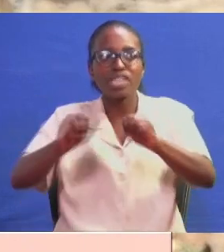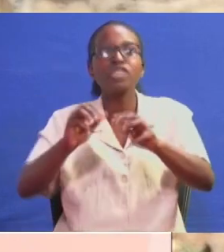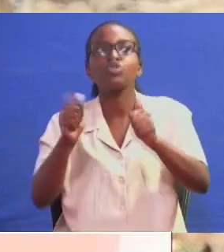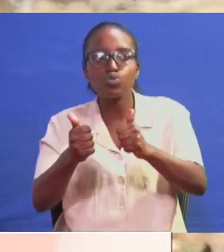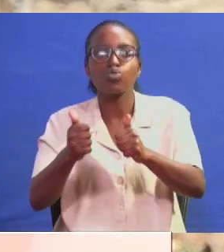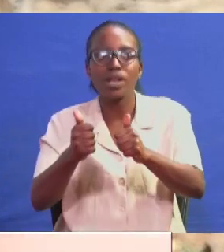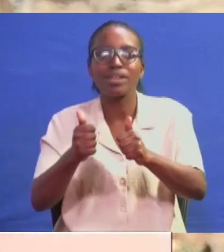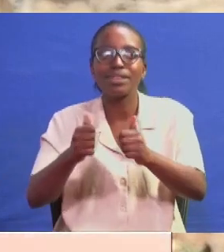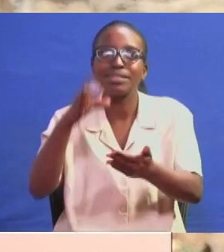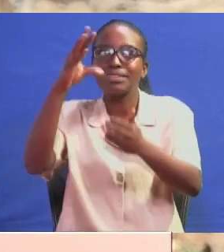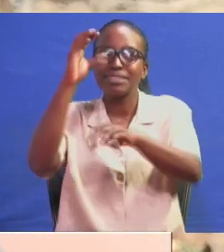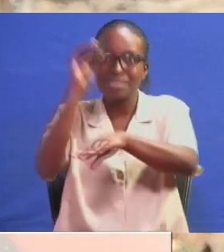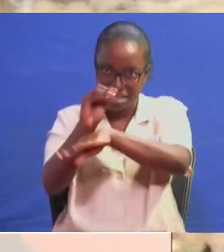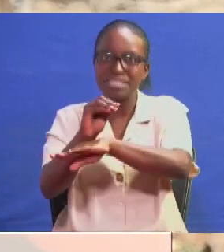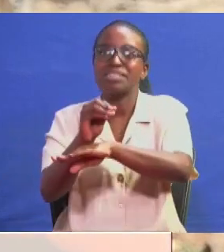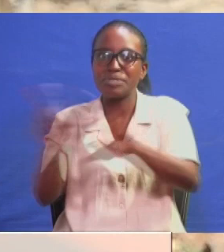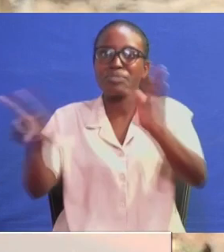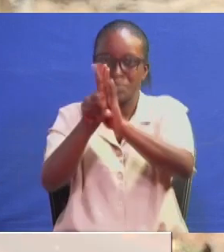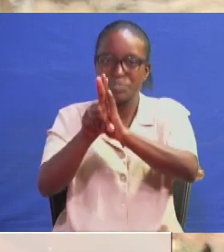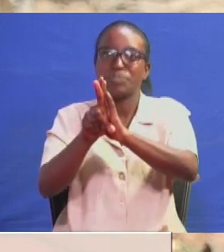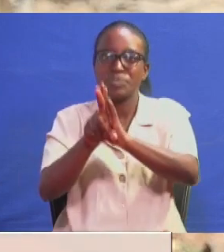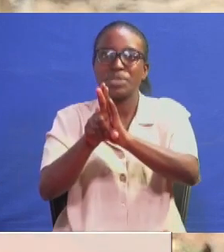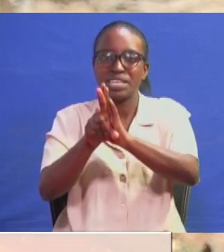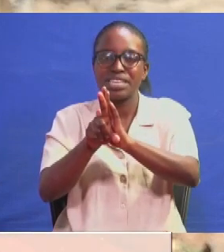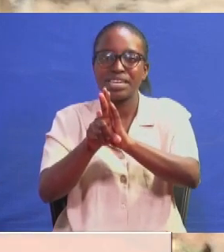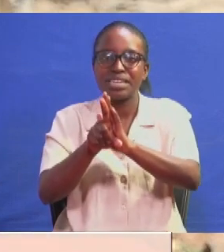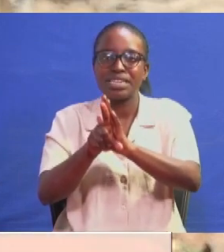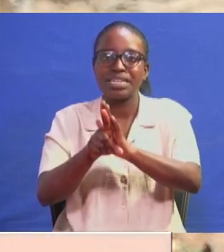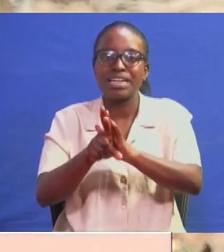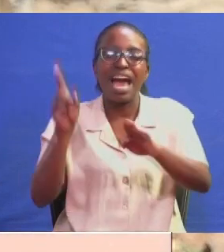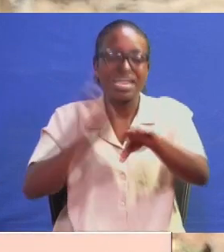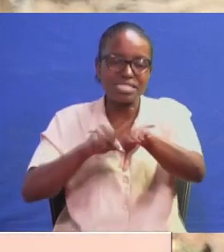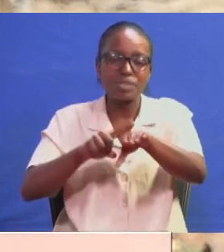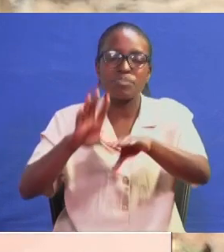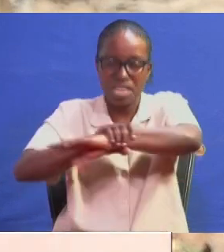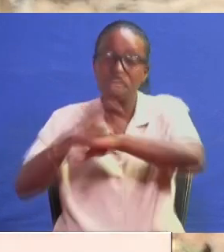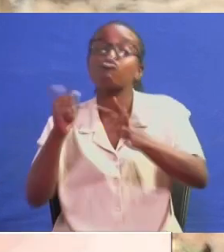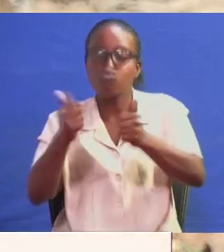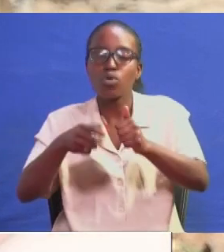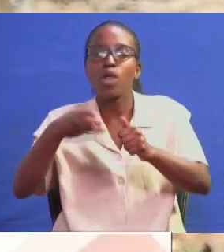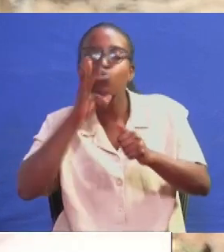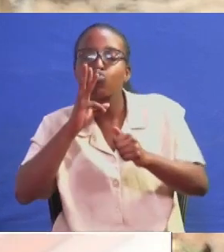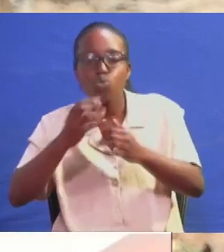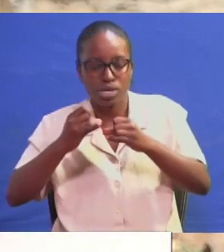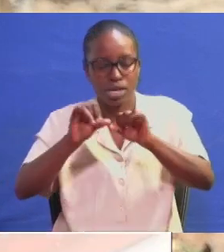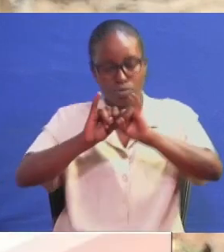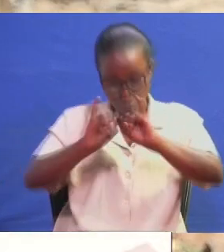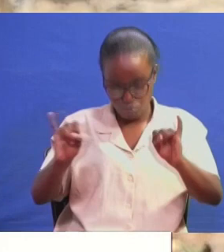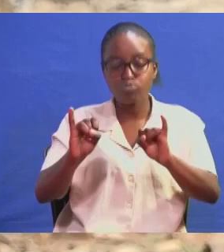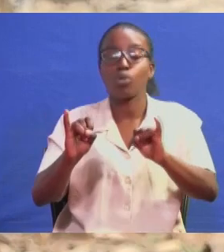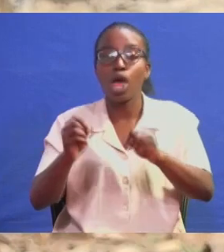na set rules. Na pia tunataka maji yenye ni affordable na maji safi yenye tunaweza tumia kwa maboma